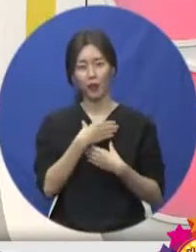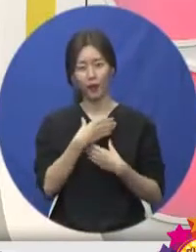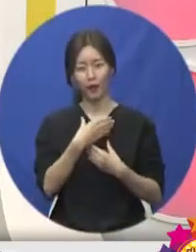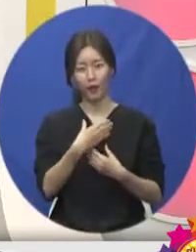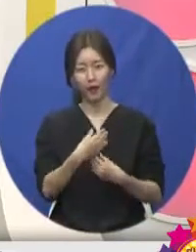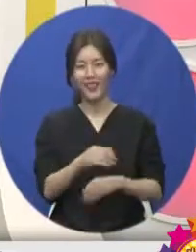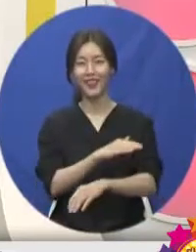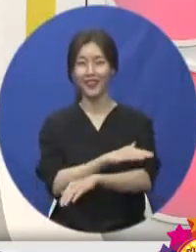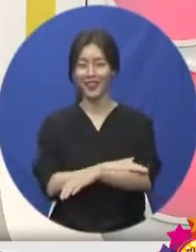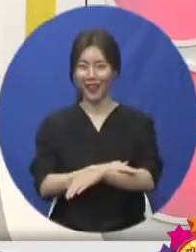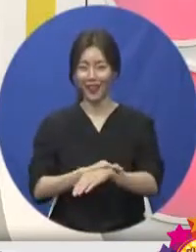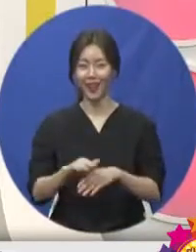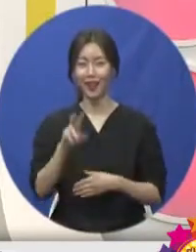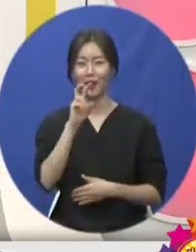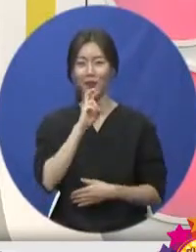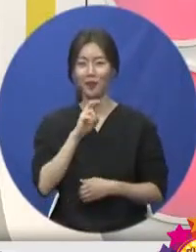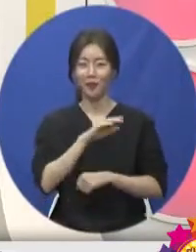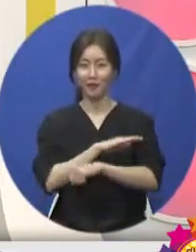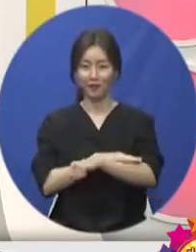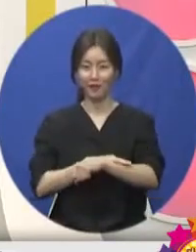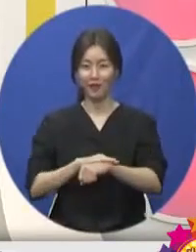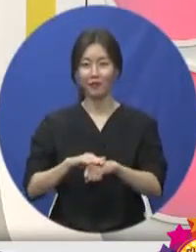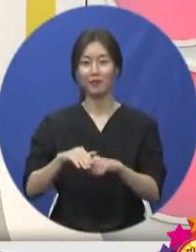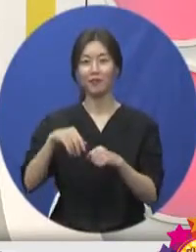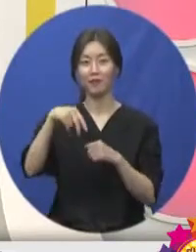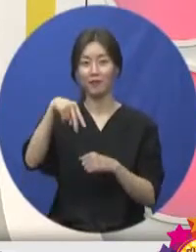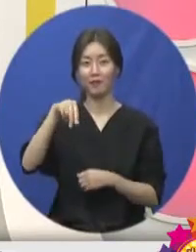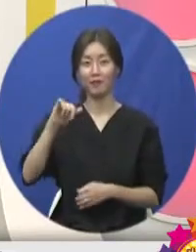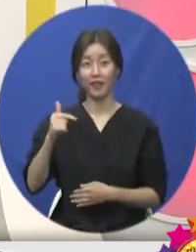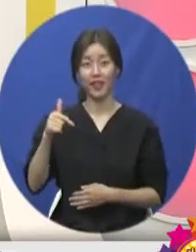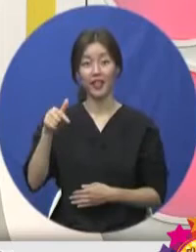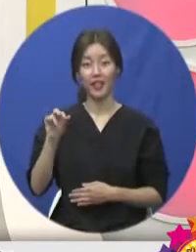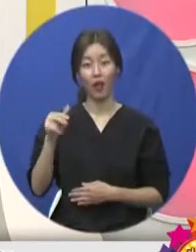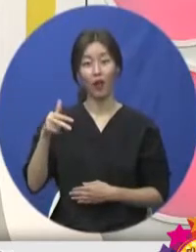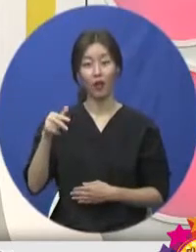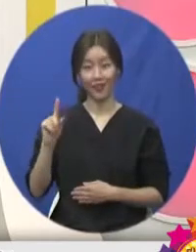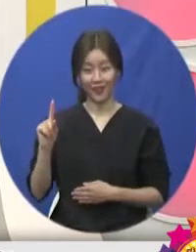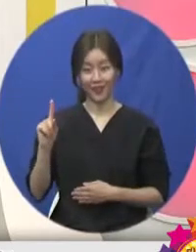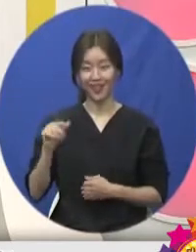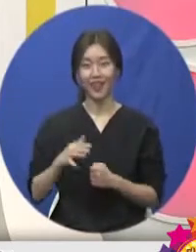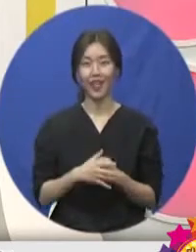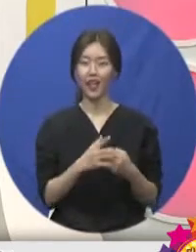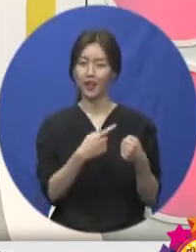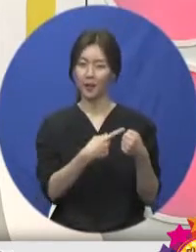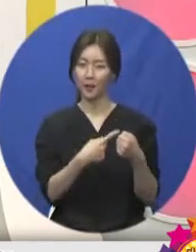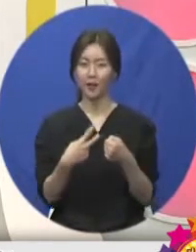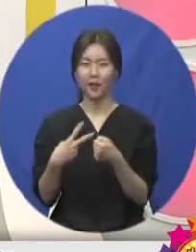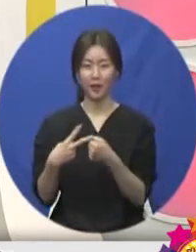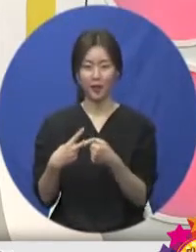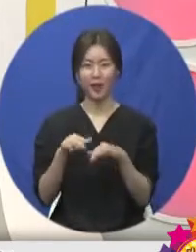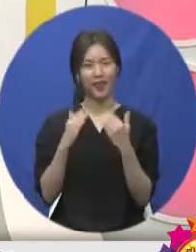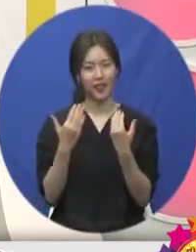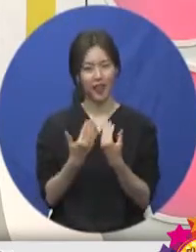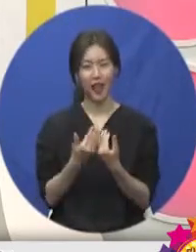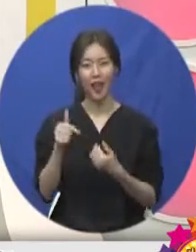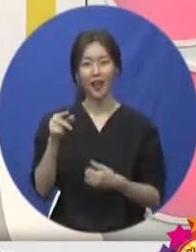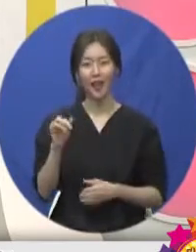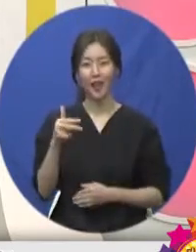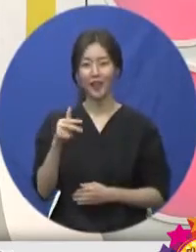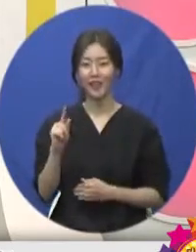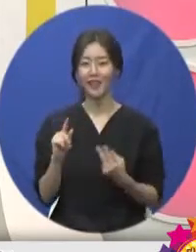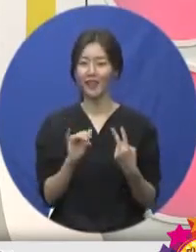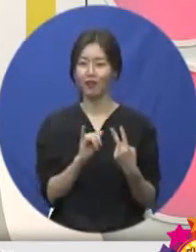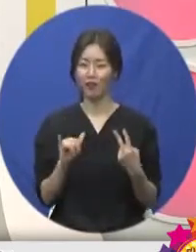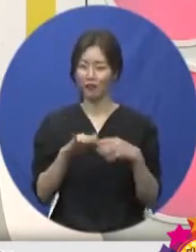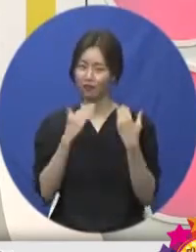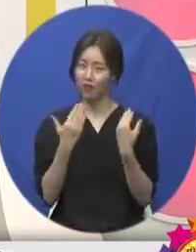편안하게 잘하셨습니다. 네. 우리 저 신경자님. 첫 번째 또 이 경자님도 잘하셨고 경자님 두 분 다 잘하셨습니다.